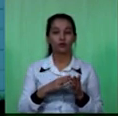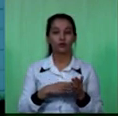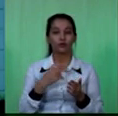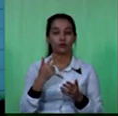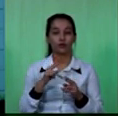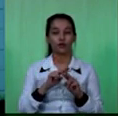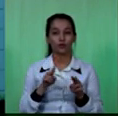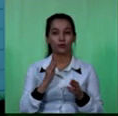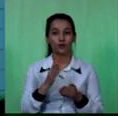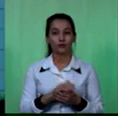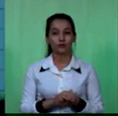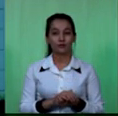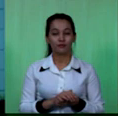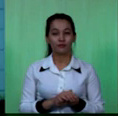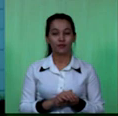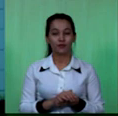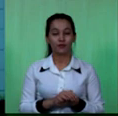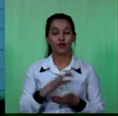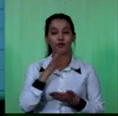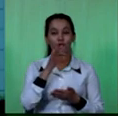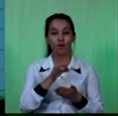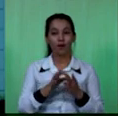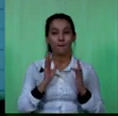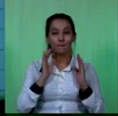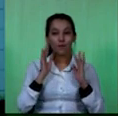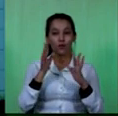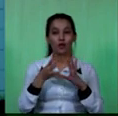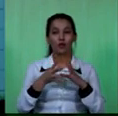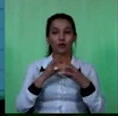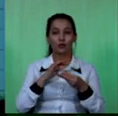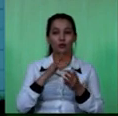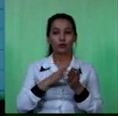9693 kilogram. Demak, javob bog'dan